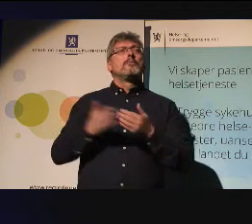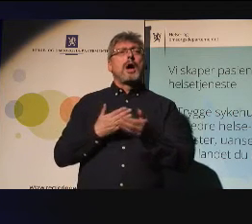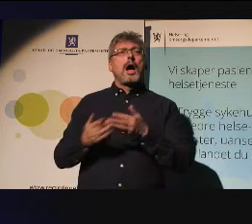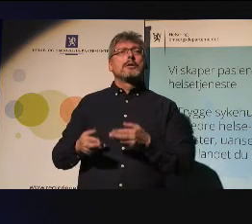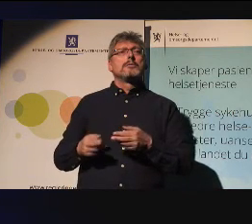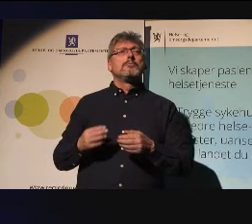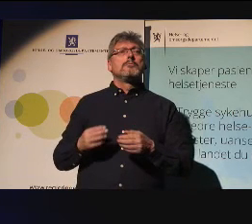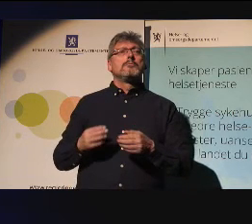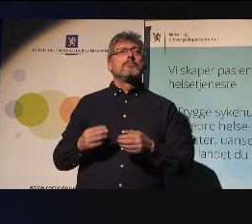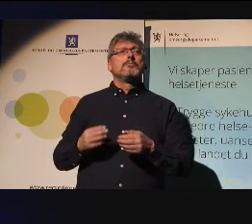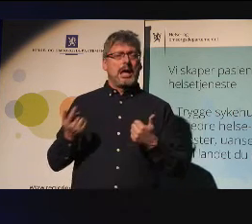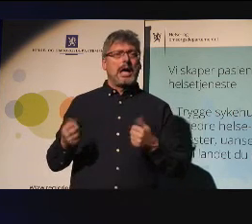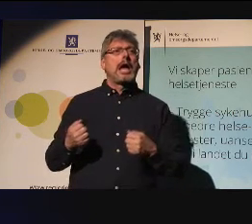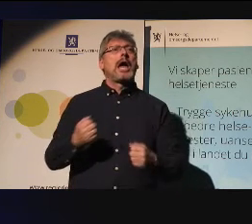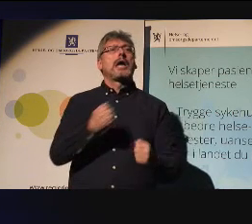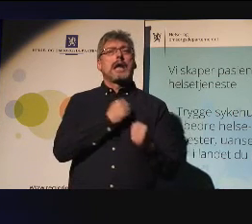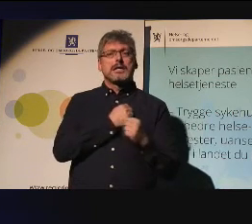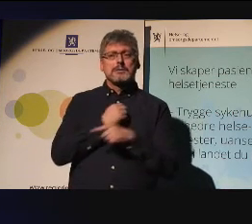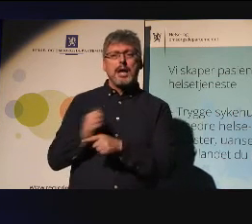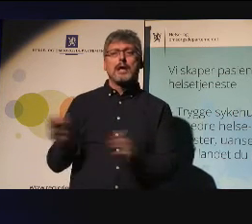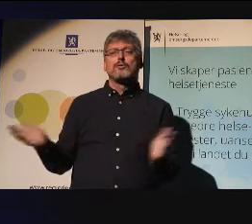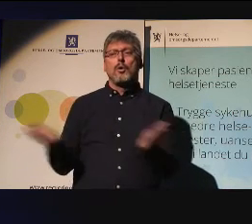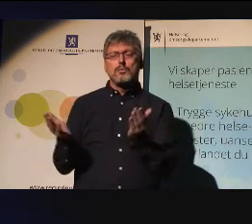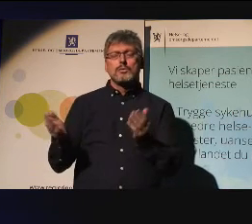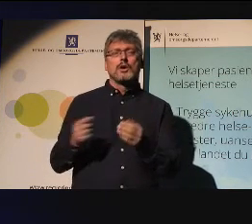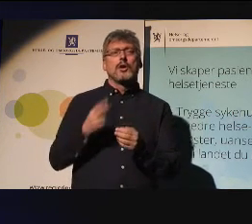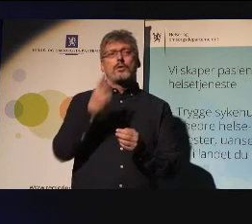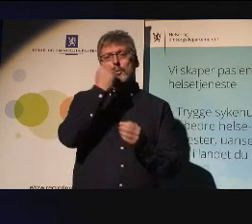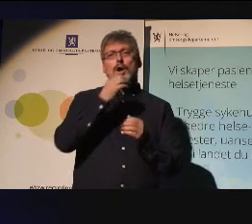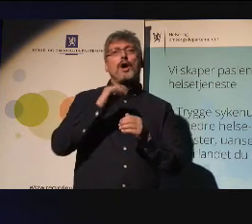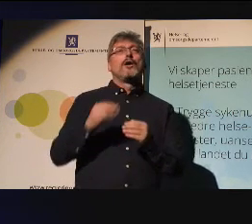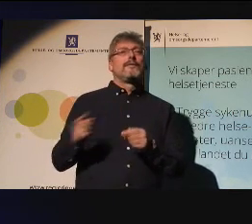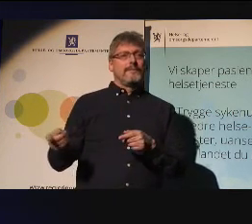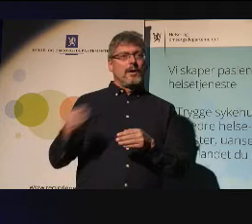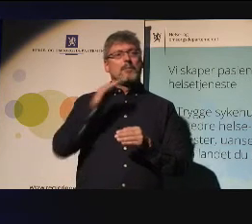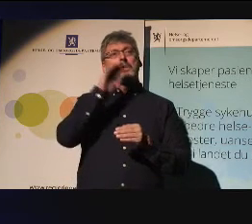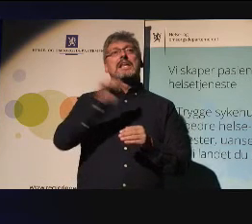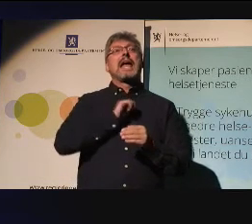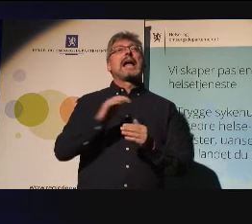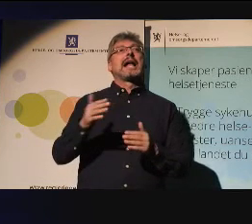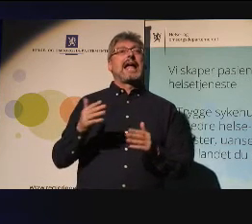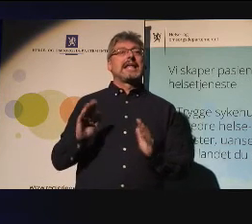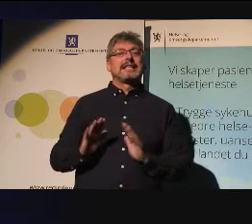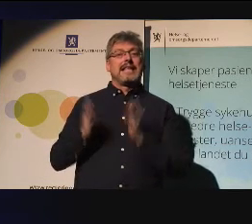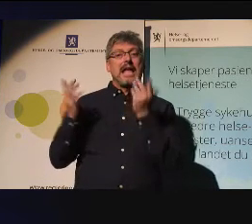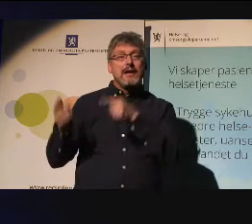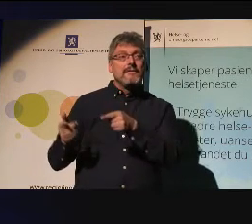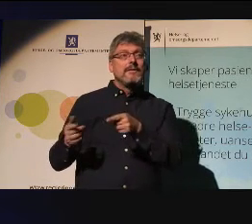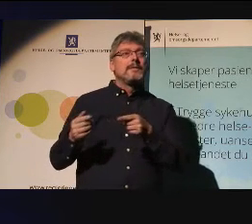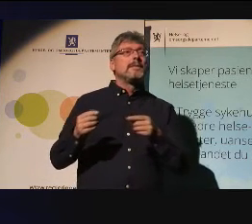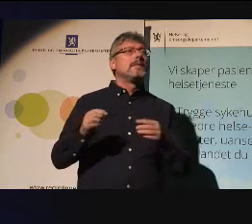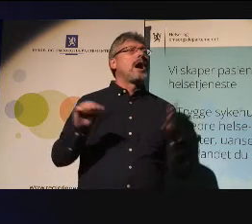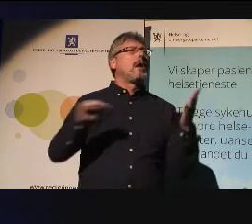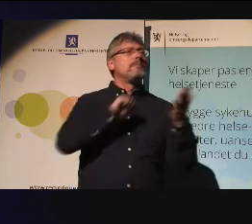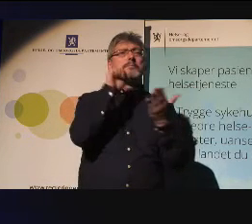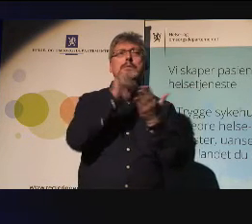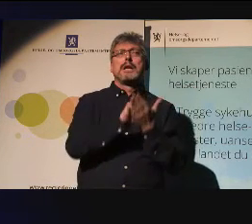at beboeren skal høres og støttes til mestre eget liv, da preger det hele